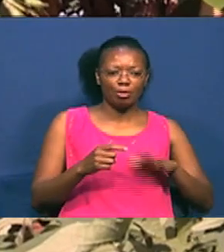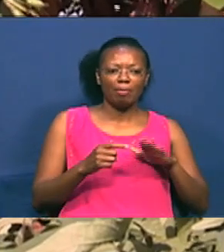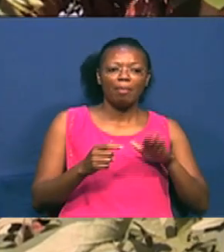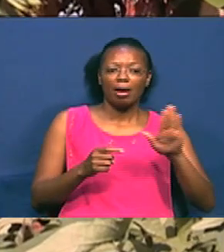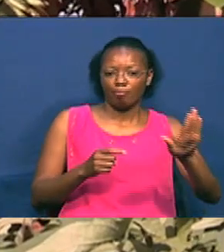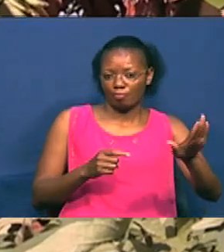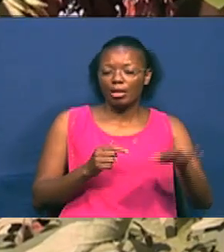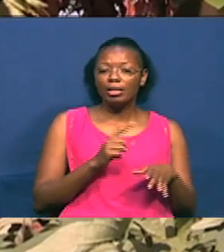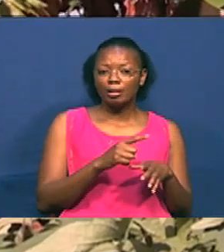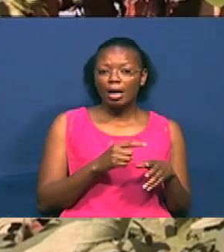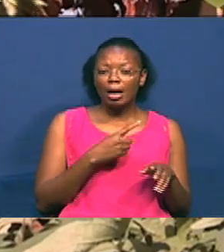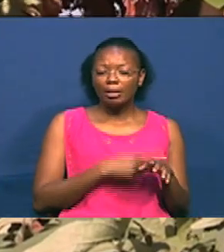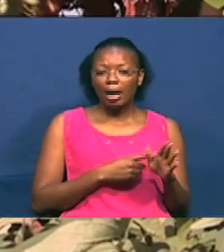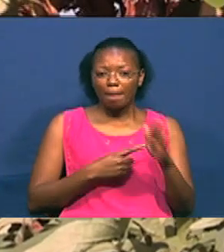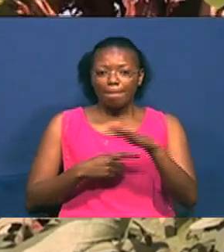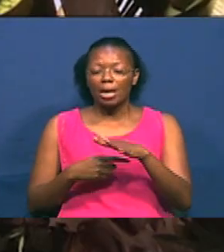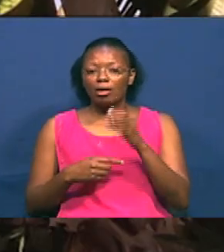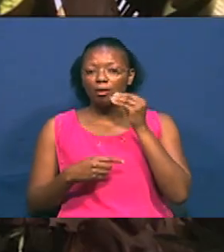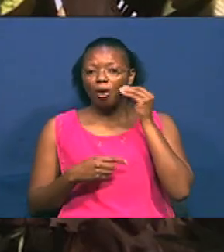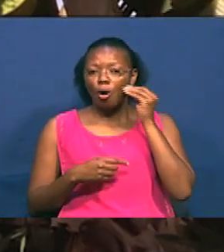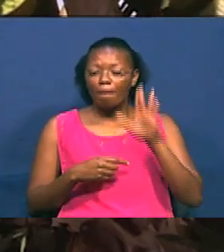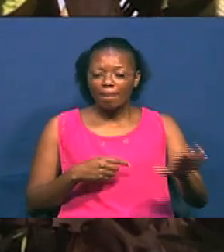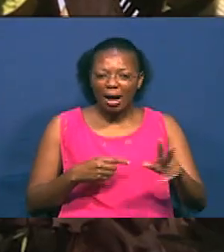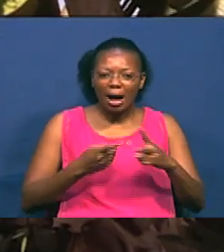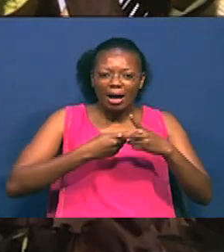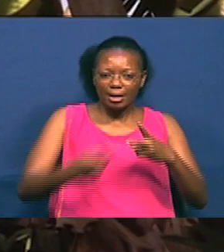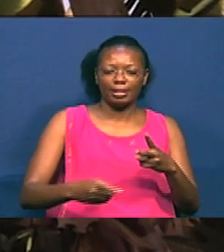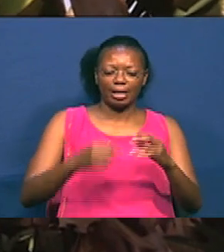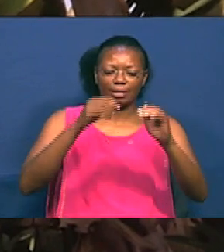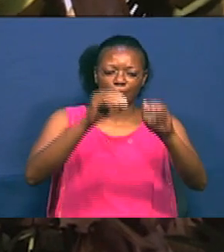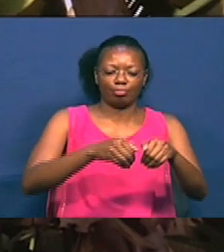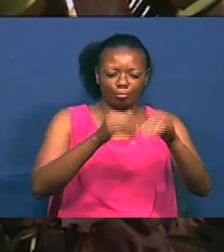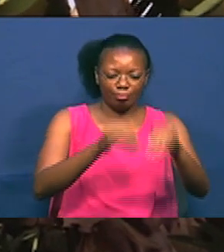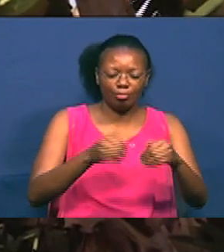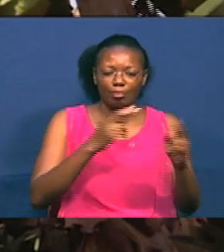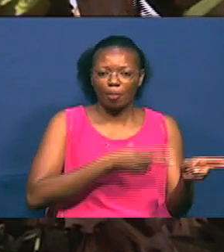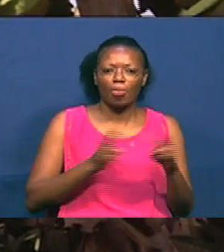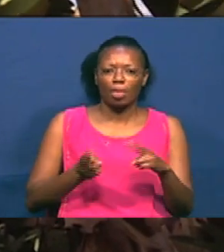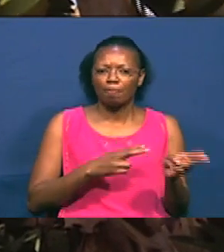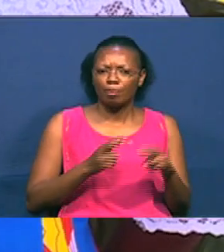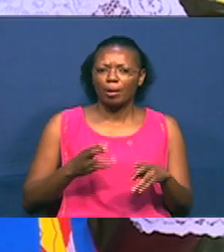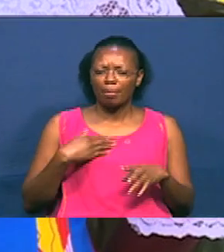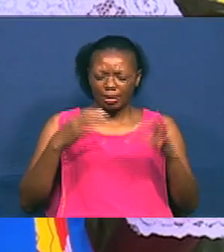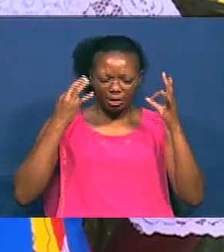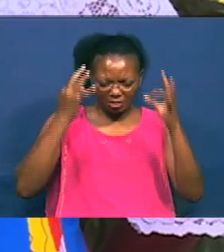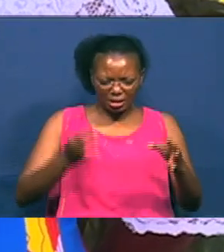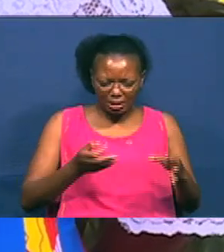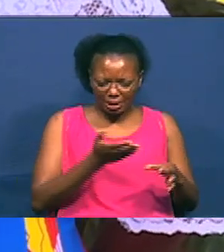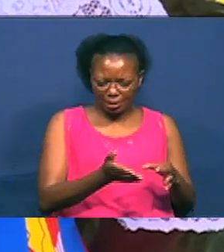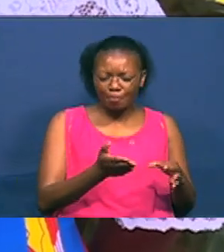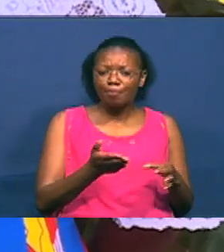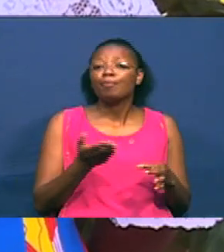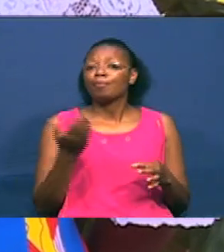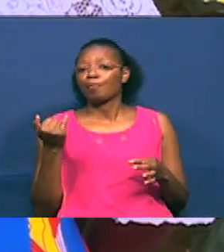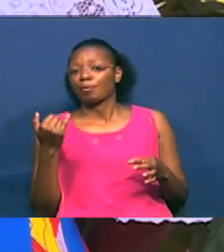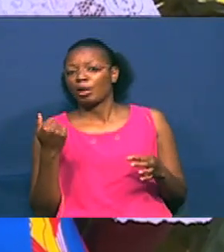kurudi nyumbani, alivulia nguo kilimo halisi, yani organic farming. Mimi niliamua kufanya organic farming